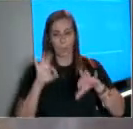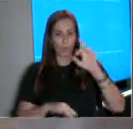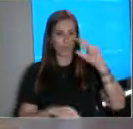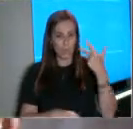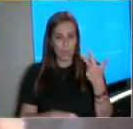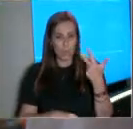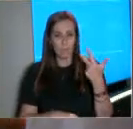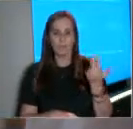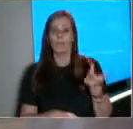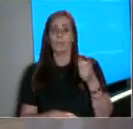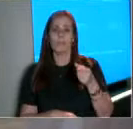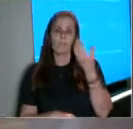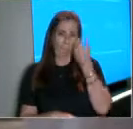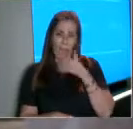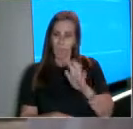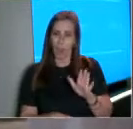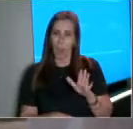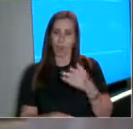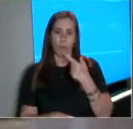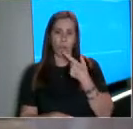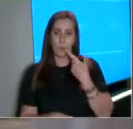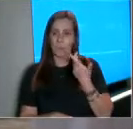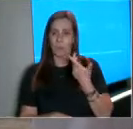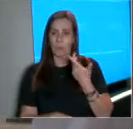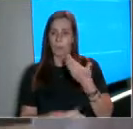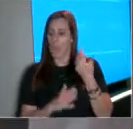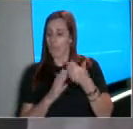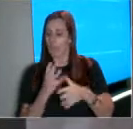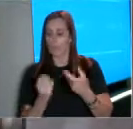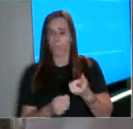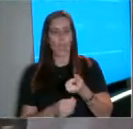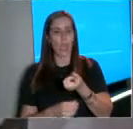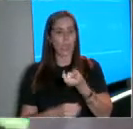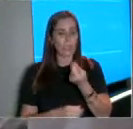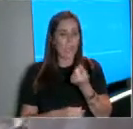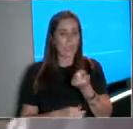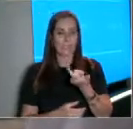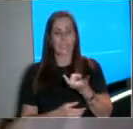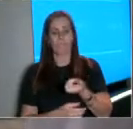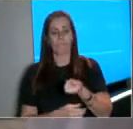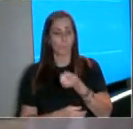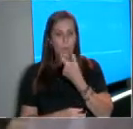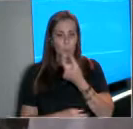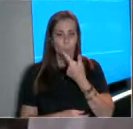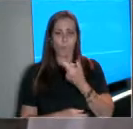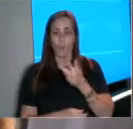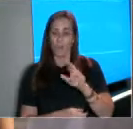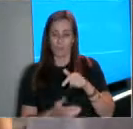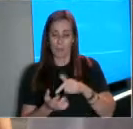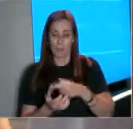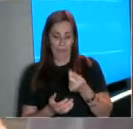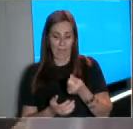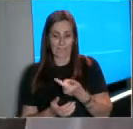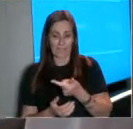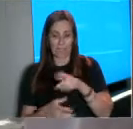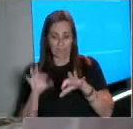חוזרות, שזה חבל, מדברים על סל התרופות שחסר לו כל כך הרבה כסף, שבוודאי מערכת בחירות אחת או שניים יכולו להוסיף לסל הזה